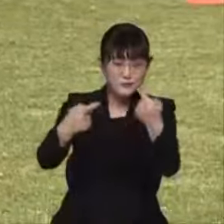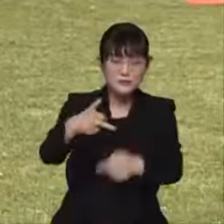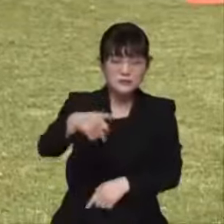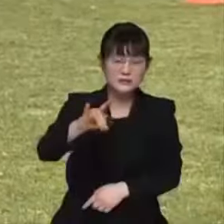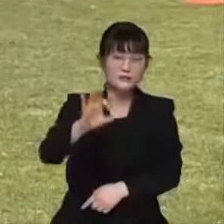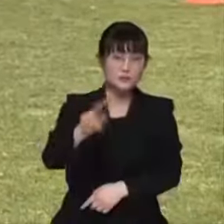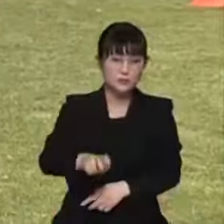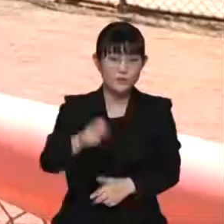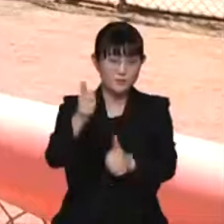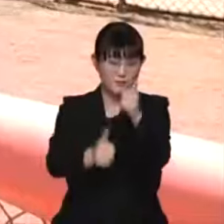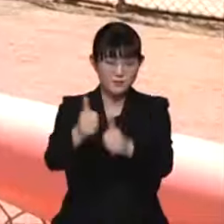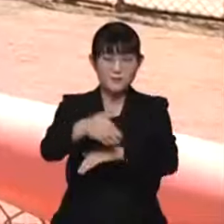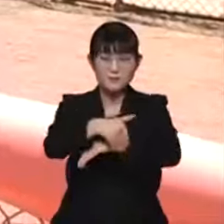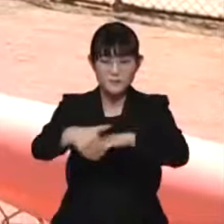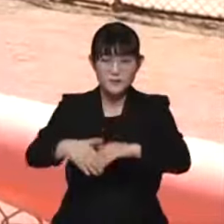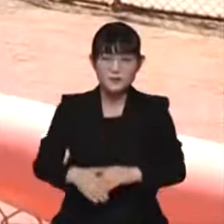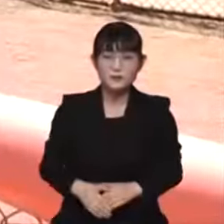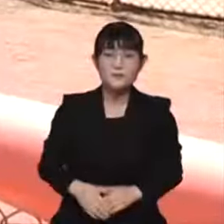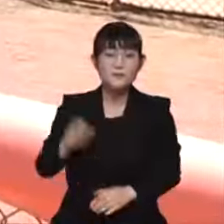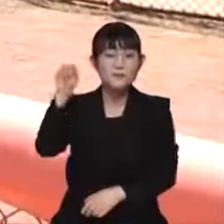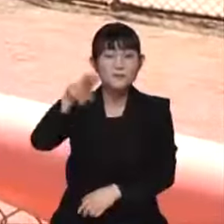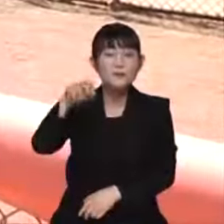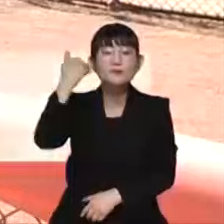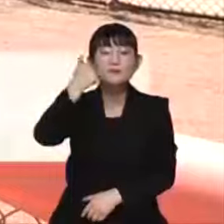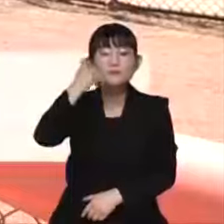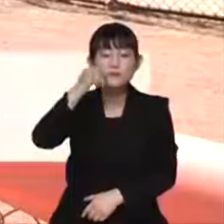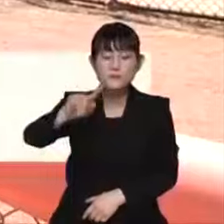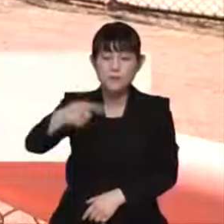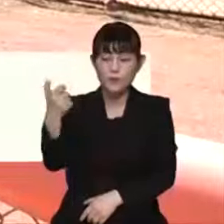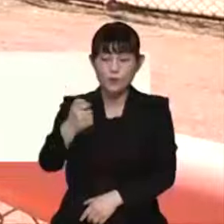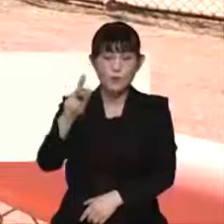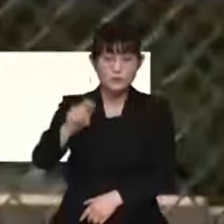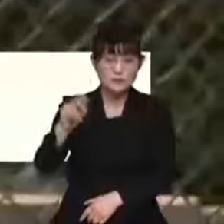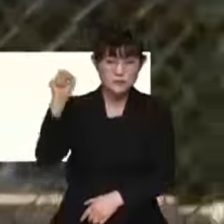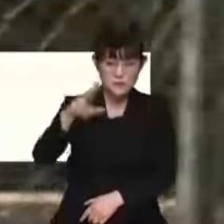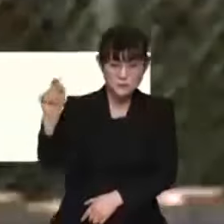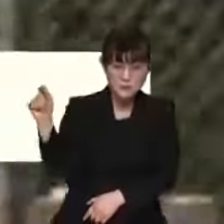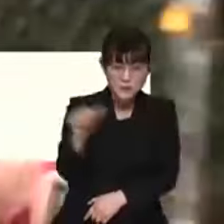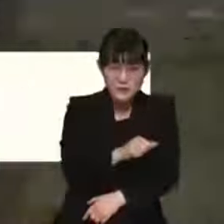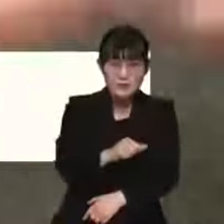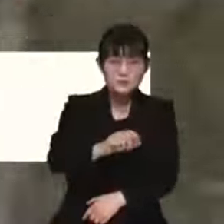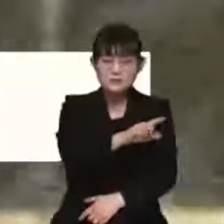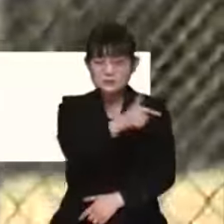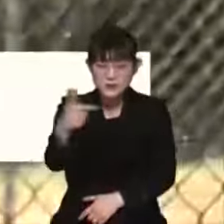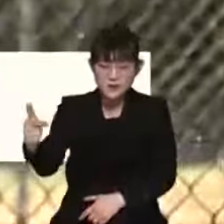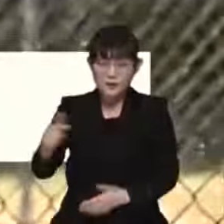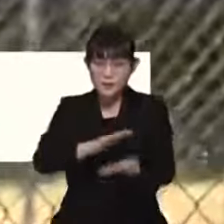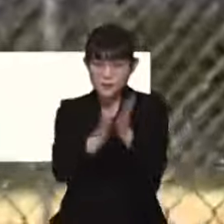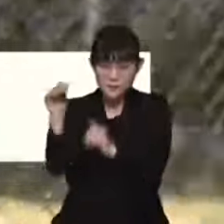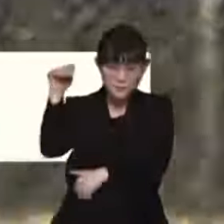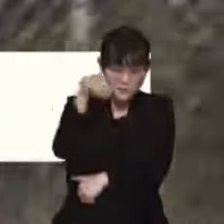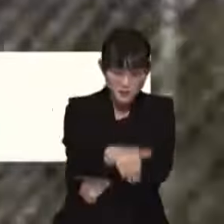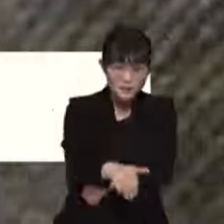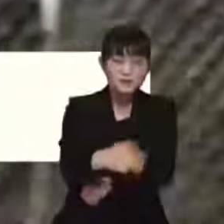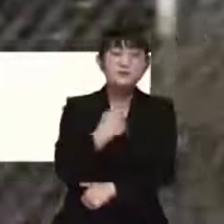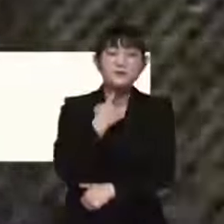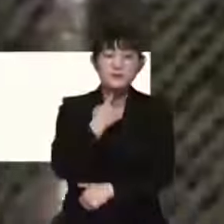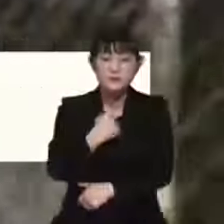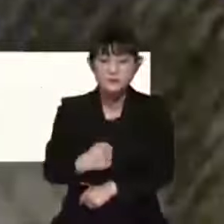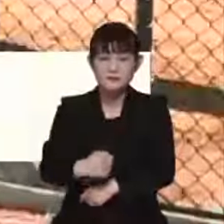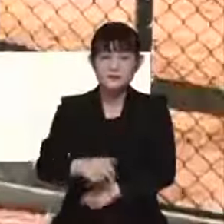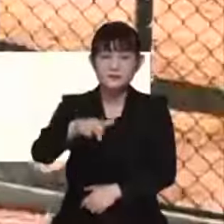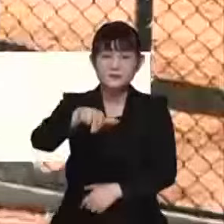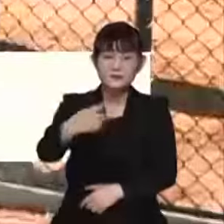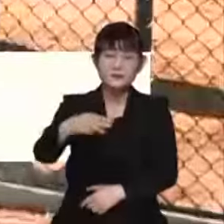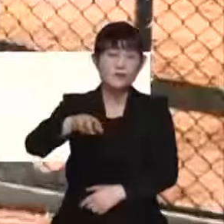밝혔습니다. 개막전 선발로는 시속 150km대의 강속구와 다양한 변화구로 시범 경기에서 맹활약을